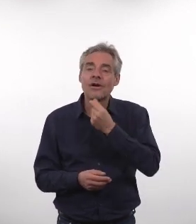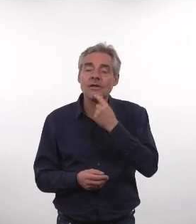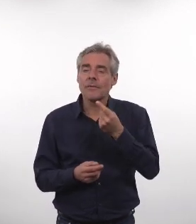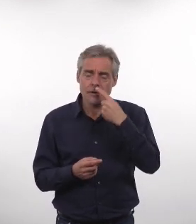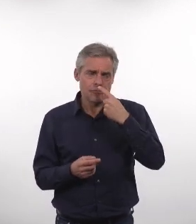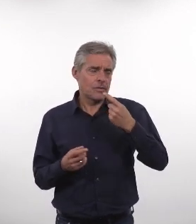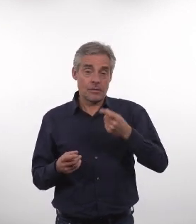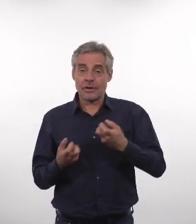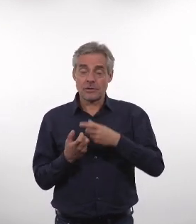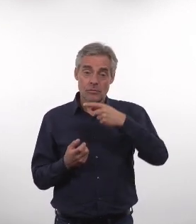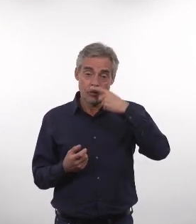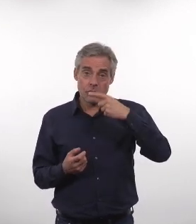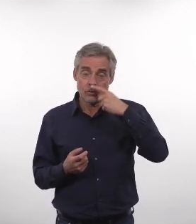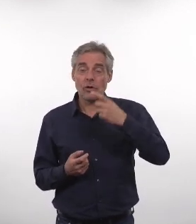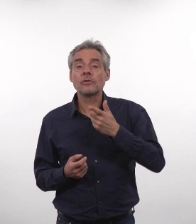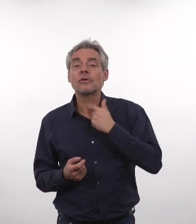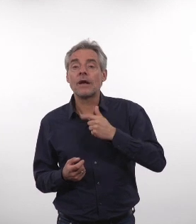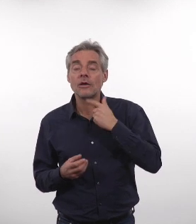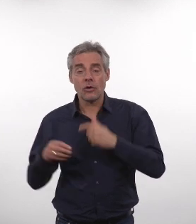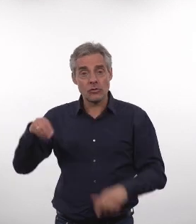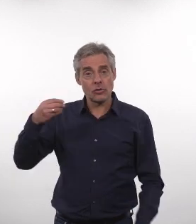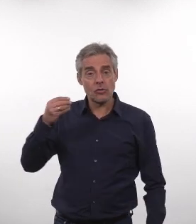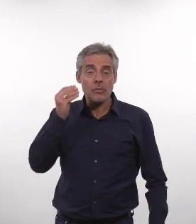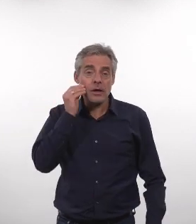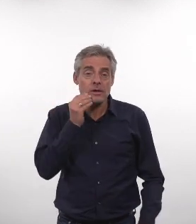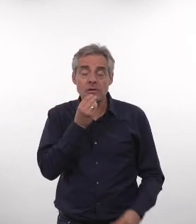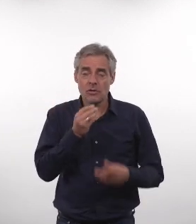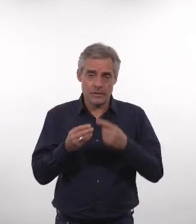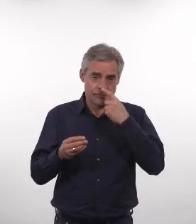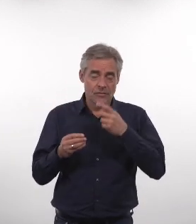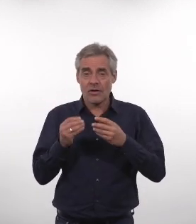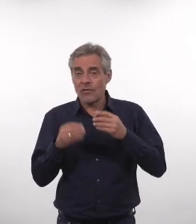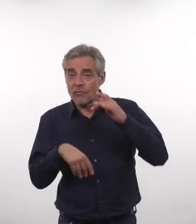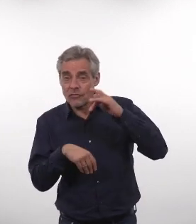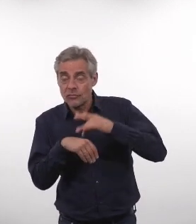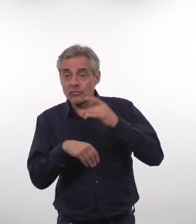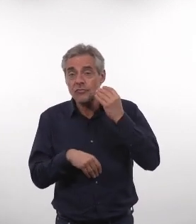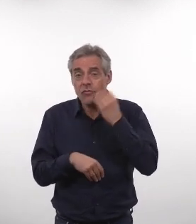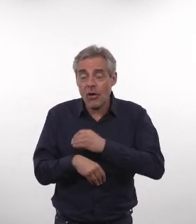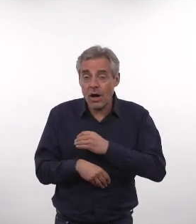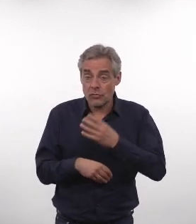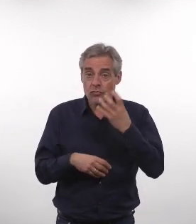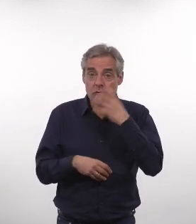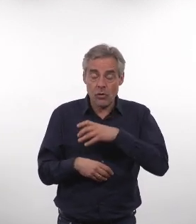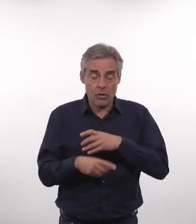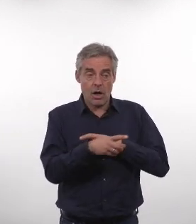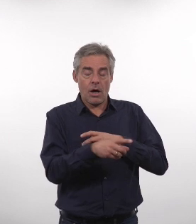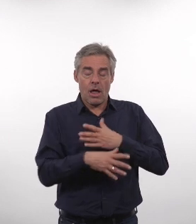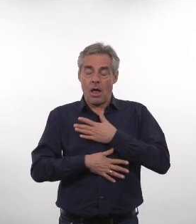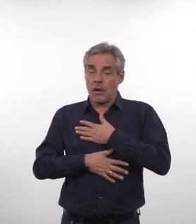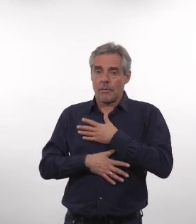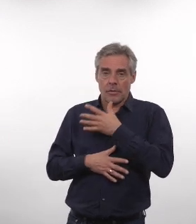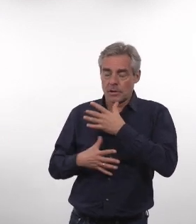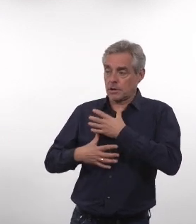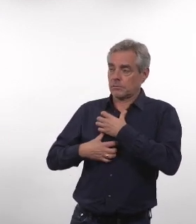l'odeur d'alcool sur une compresse ou le fait que ça soit froid au toucher, ça peut être quelque chose qui peut être tout à fait rédhibitoire pour une